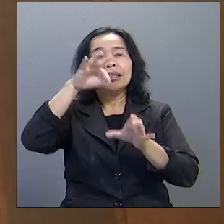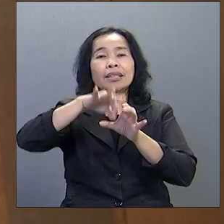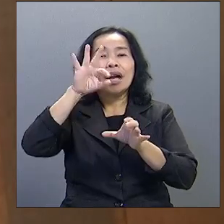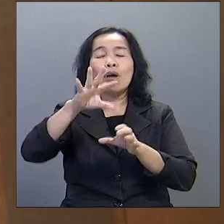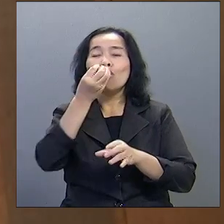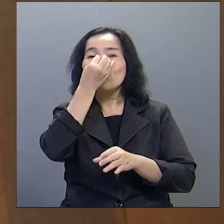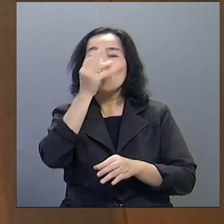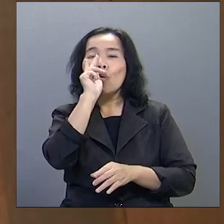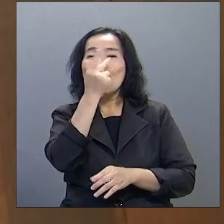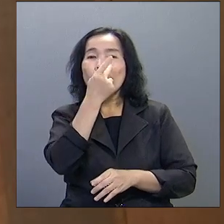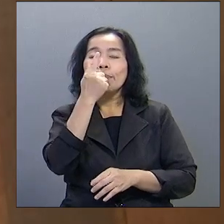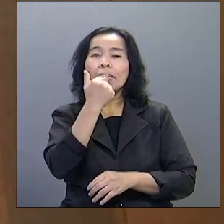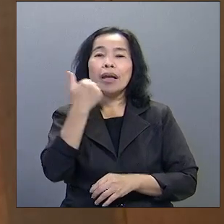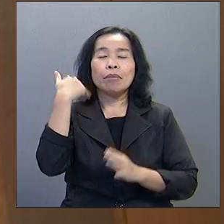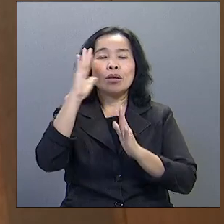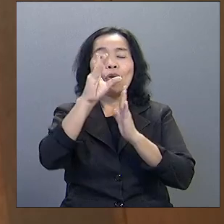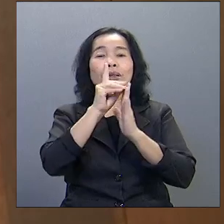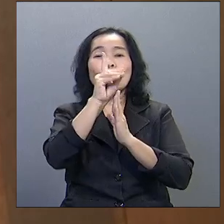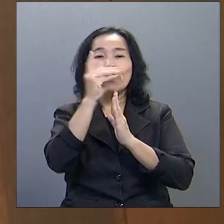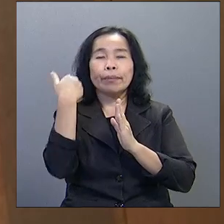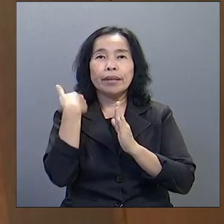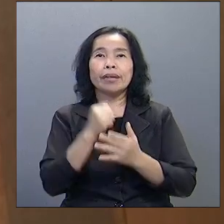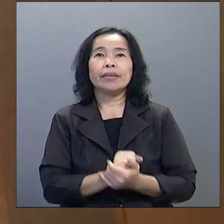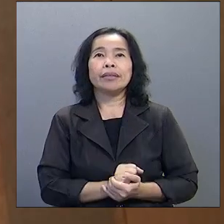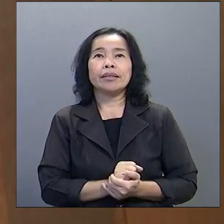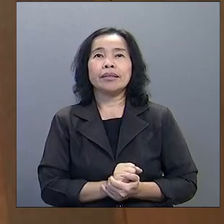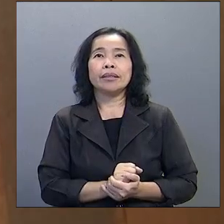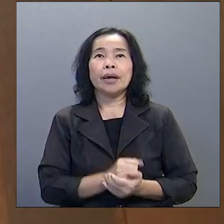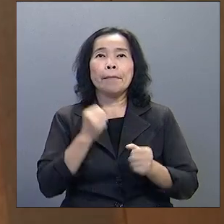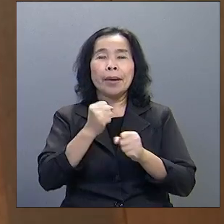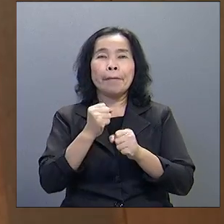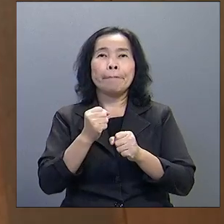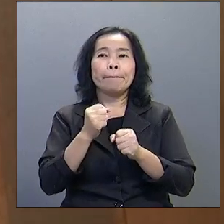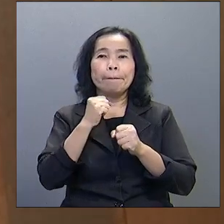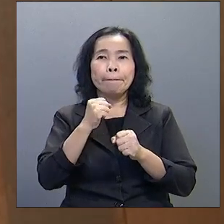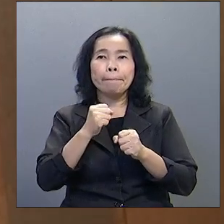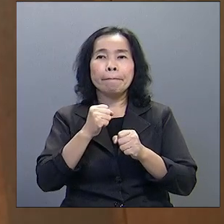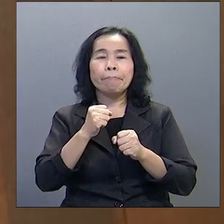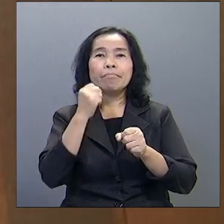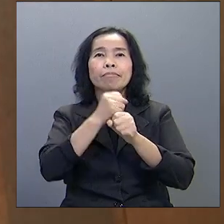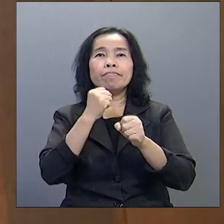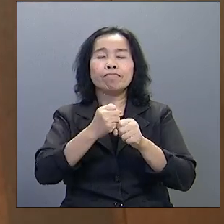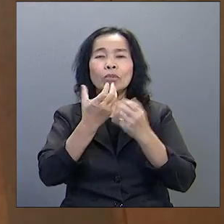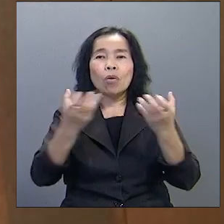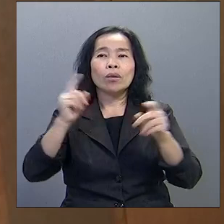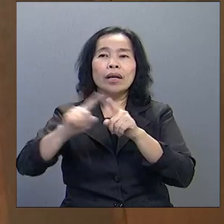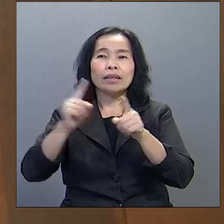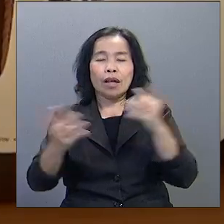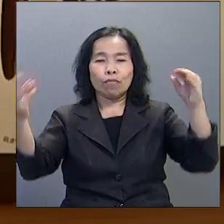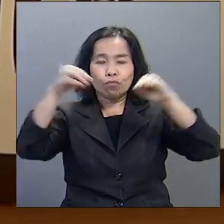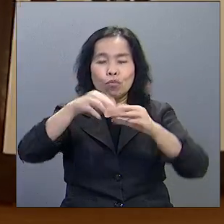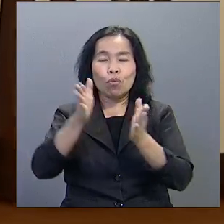เอ่อเอ่อเชียงดาวด้วยอย่าเงี้ยฮะแล้วก็พยายามนำพวกเนี้ยเข้ามาอยู่ในคาเฟ่